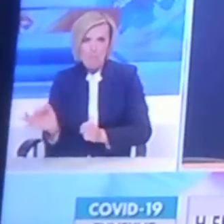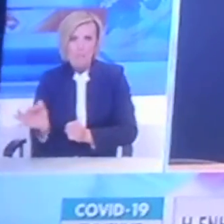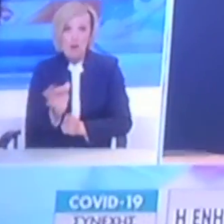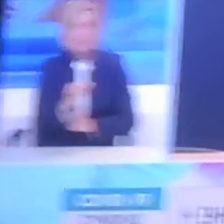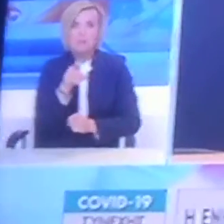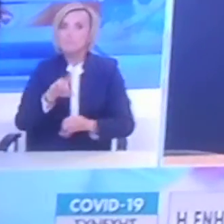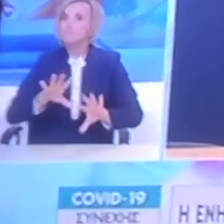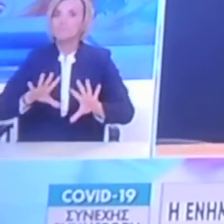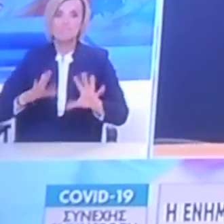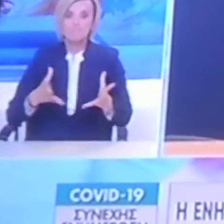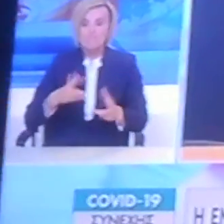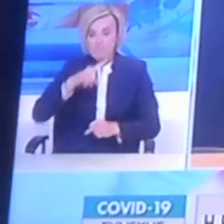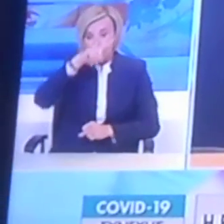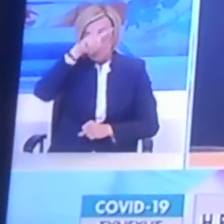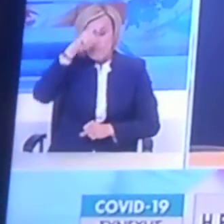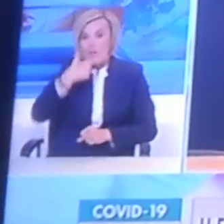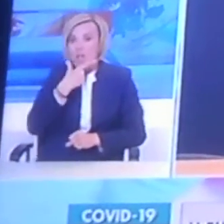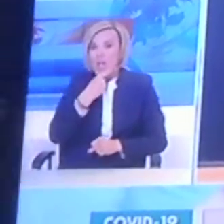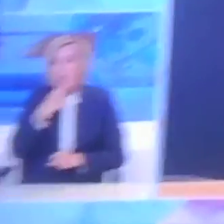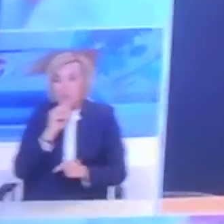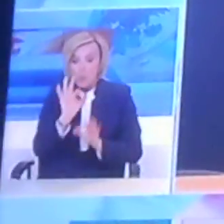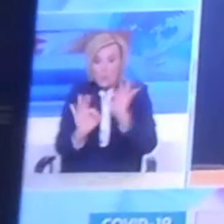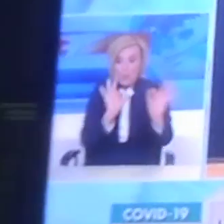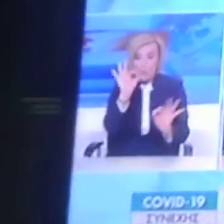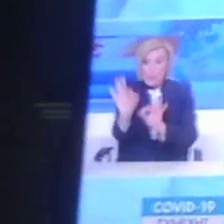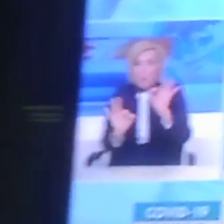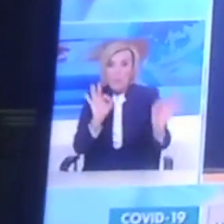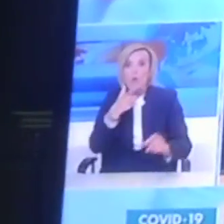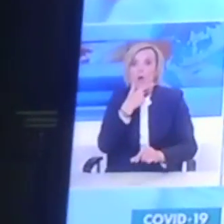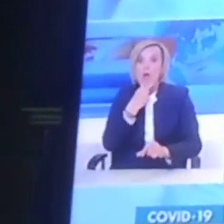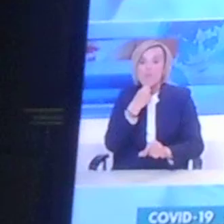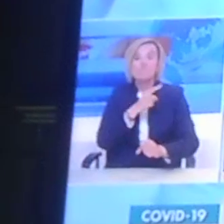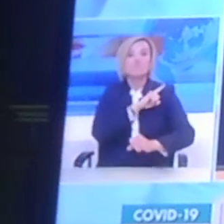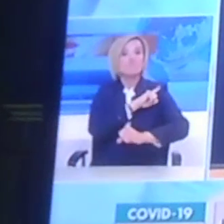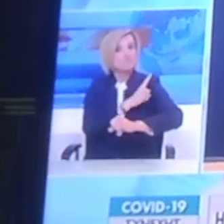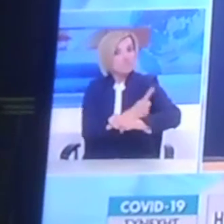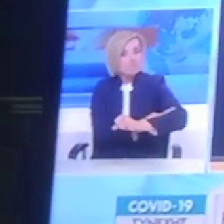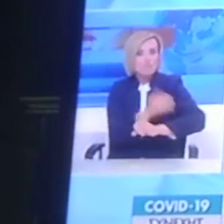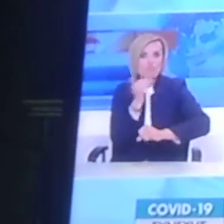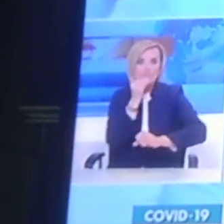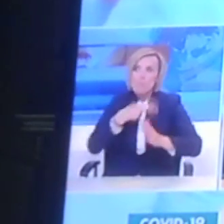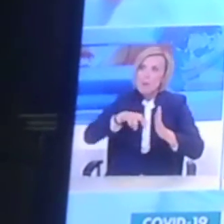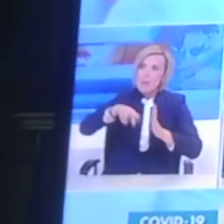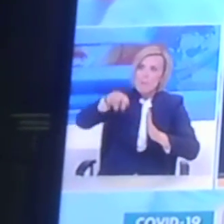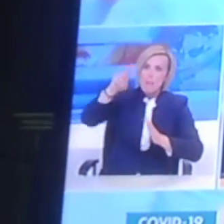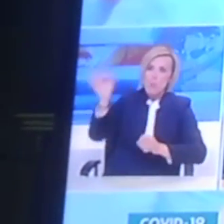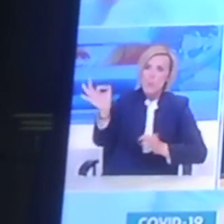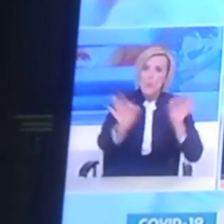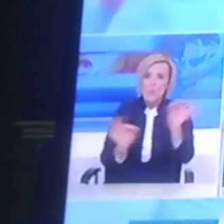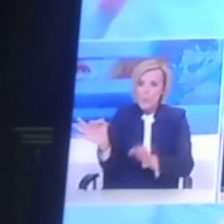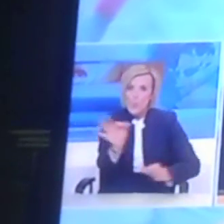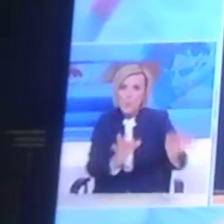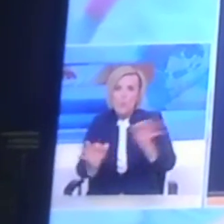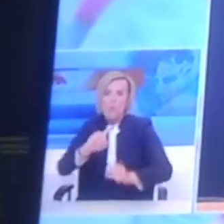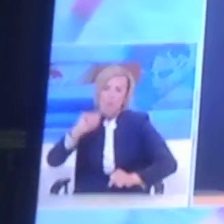δείχνει την πολύ υψηλή μεταδοτικότητα του νέου ιού και την δυναμική που έχει για ταχεία αύξηση σε όποια